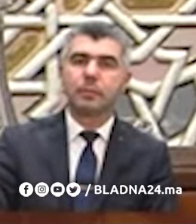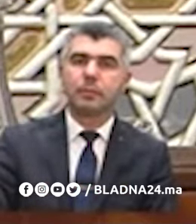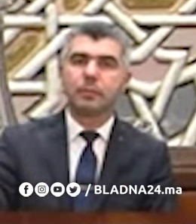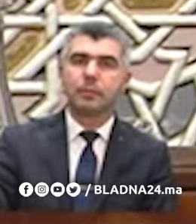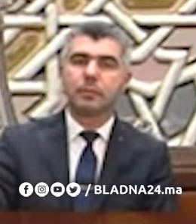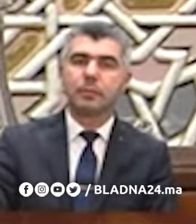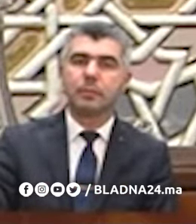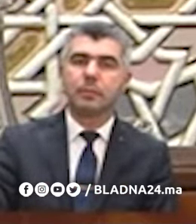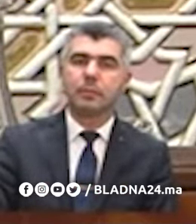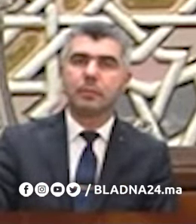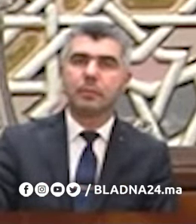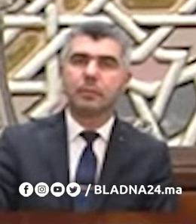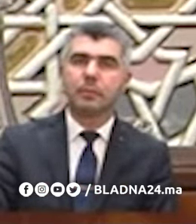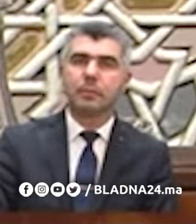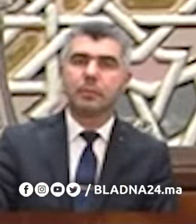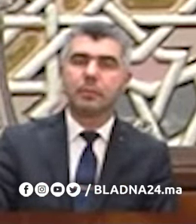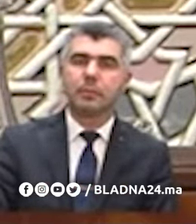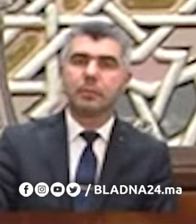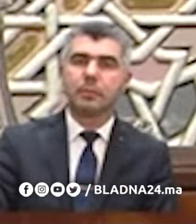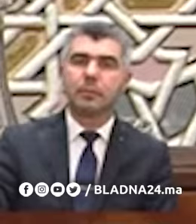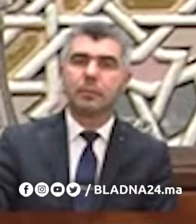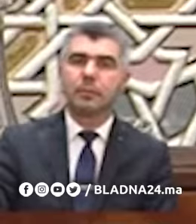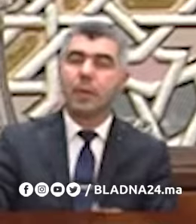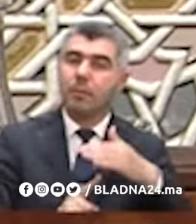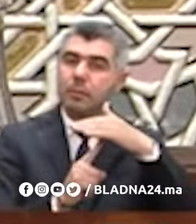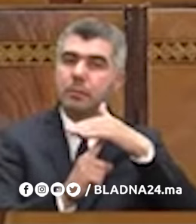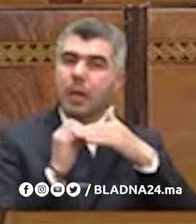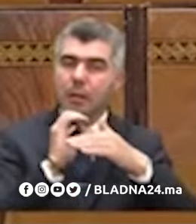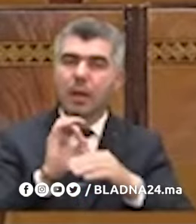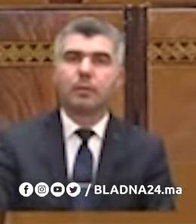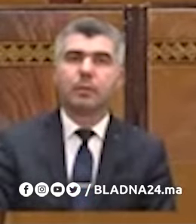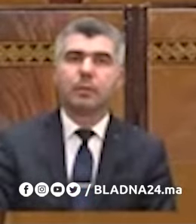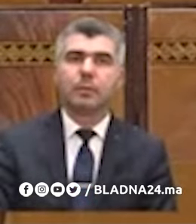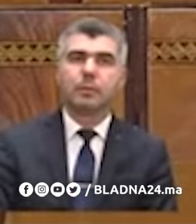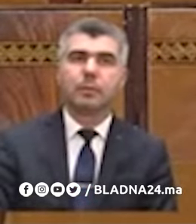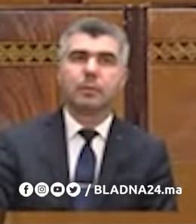فين كاين؟ تفضل خذ الميكرو، اعطيها الميكرو باش نسجلوا في المحضر.